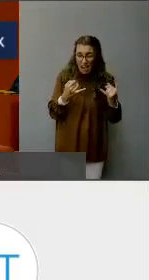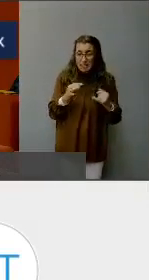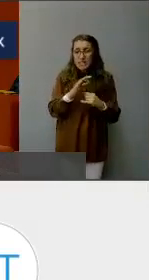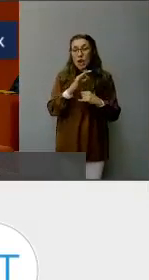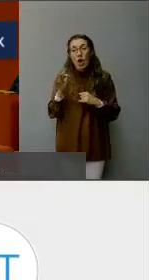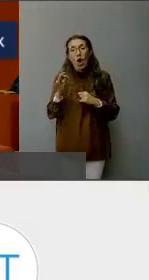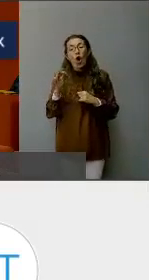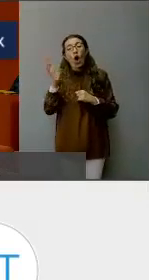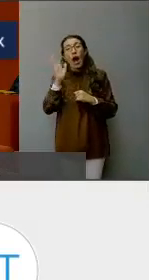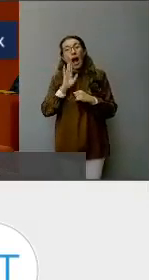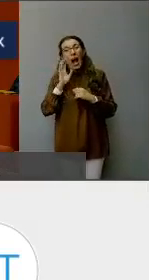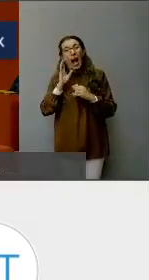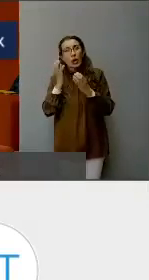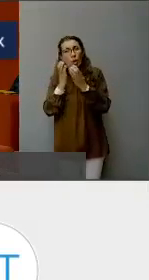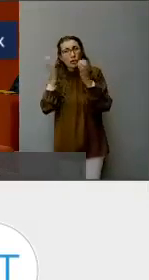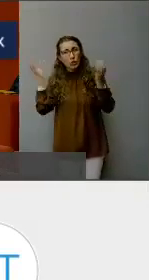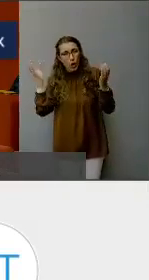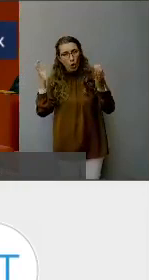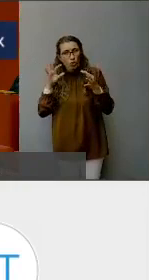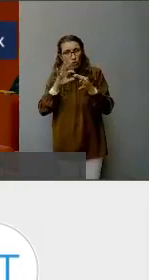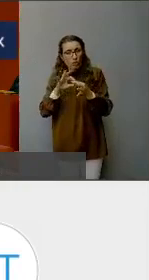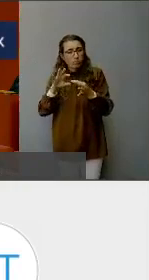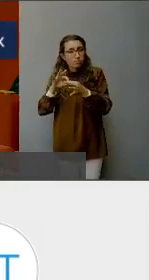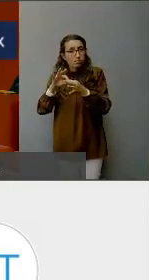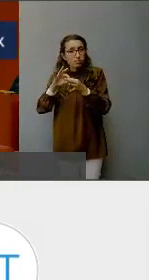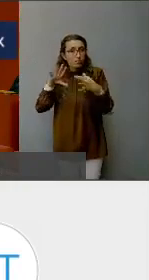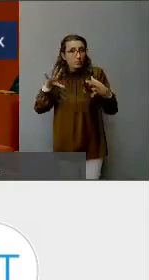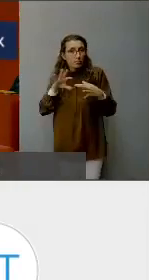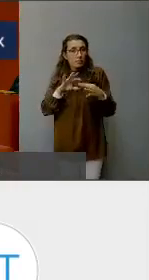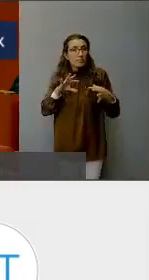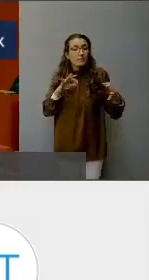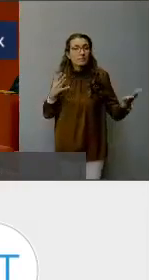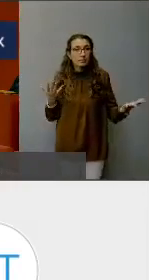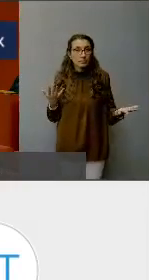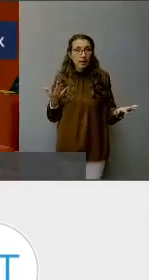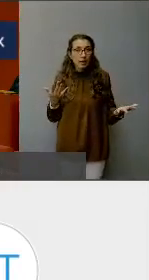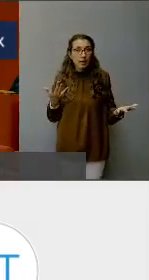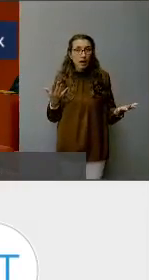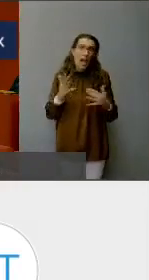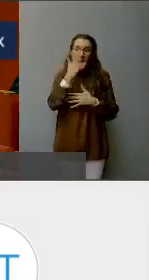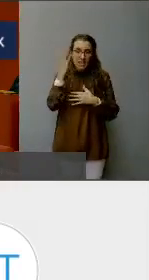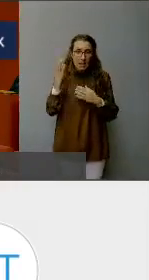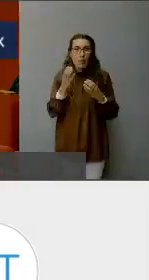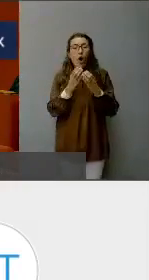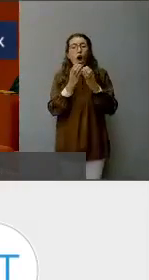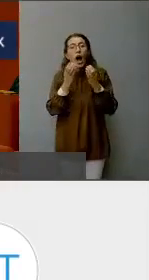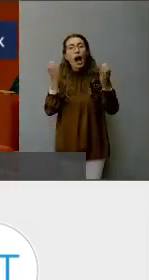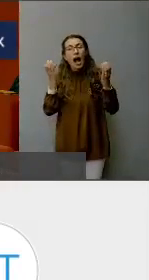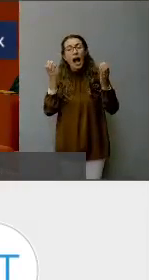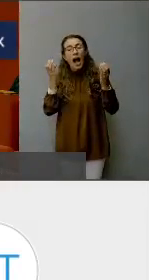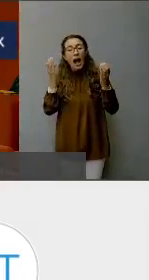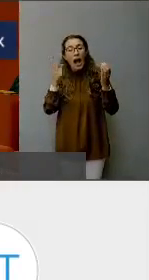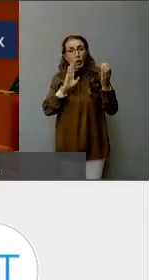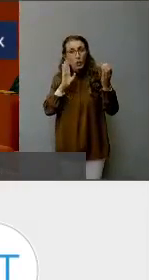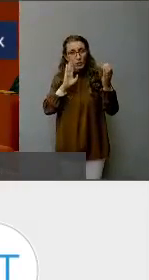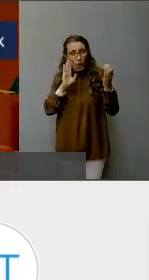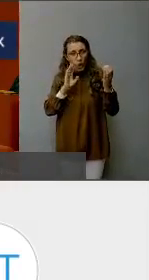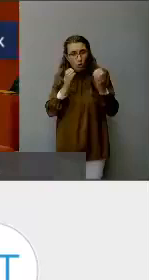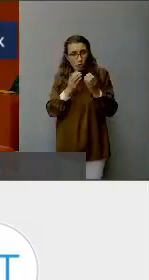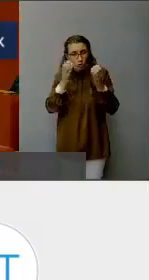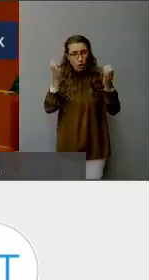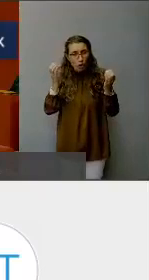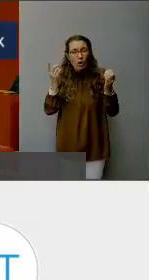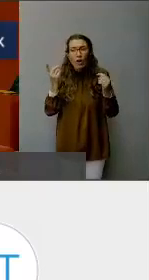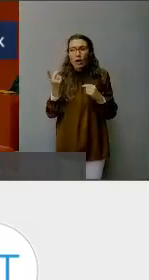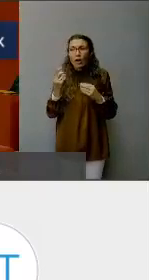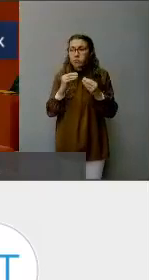dell'acquedotto quest'ordine del giorno sottoliniamo quest'ultimo aspetto l'acquedotto quindi chiediamo un impegno a predisporre prima dall'approvazione di